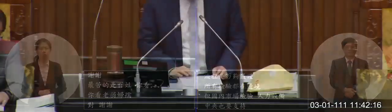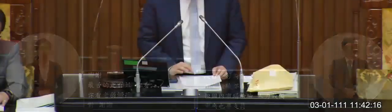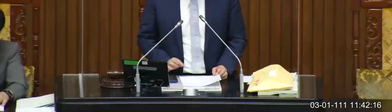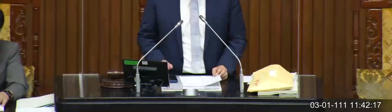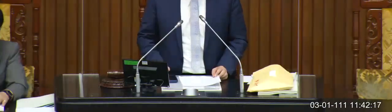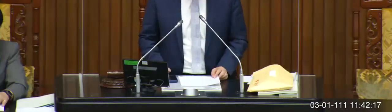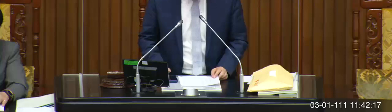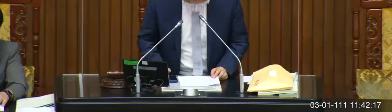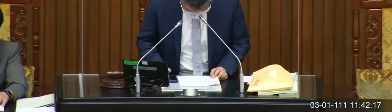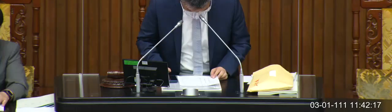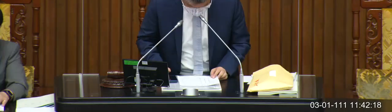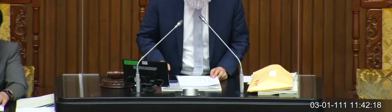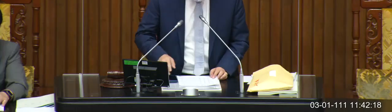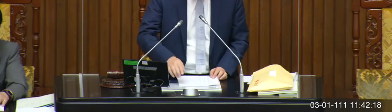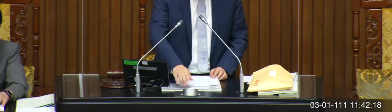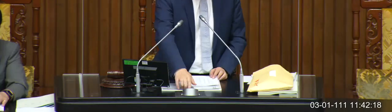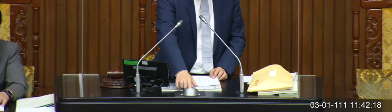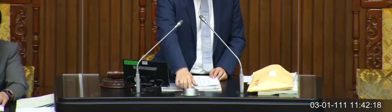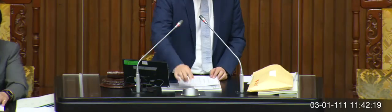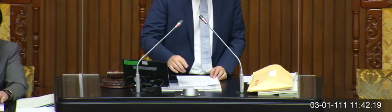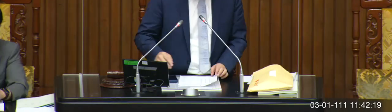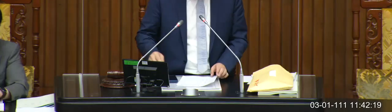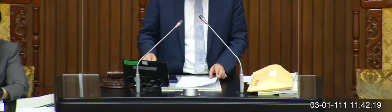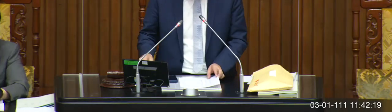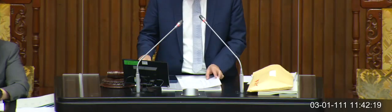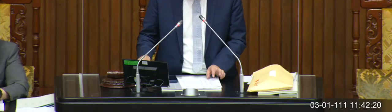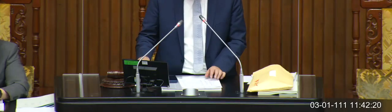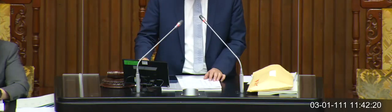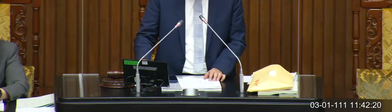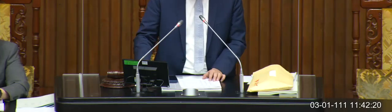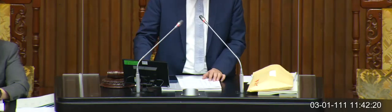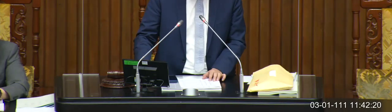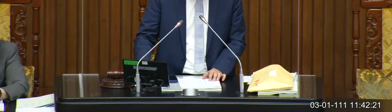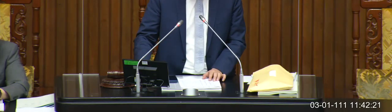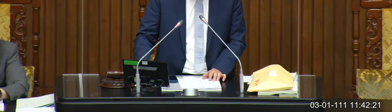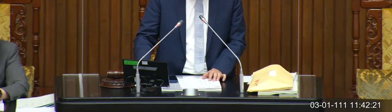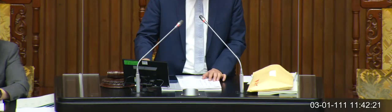谢谢，接下来请。